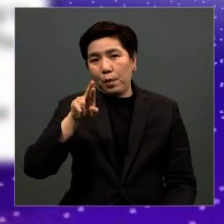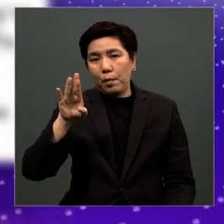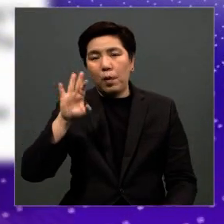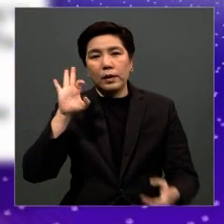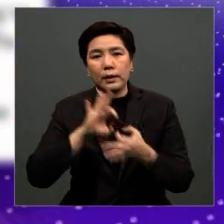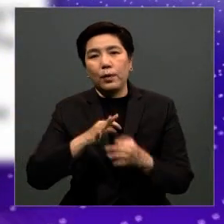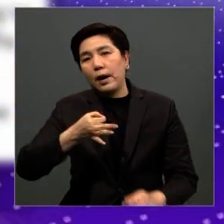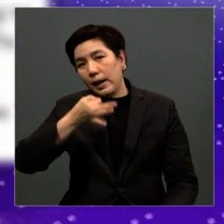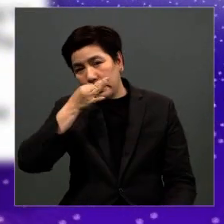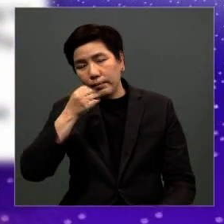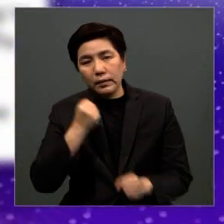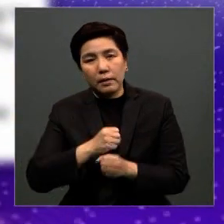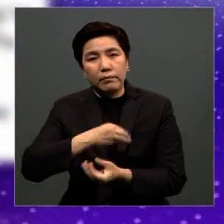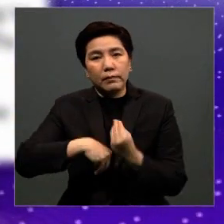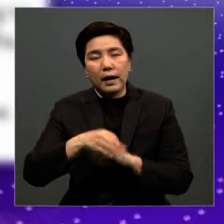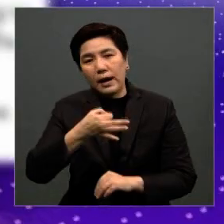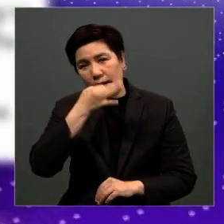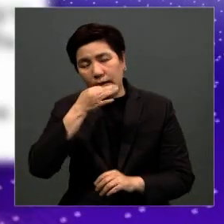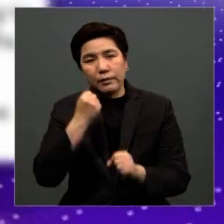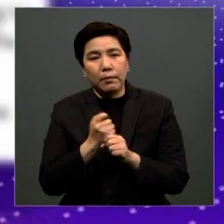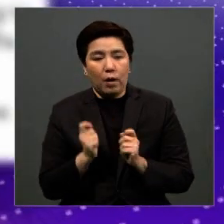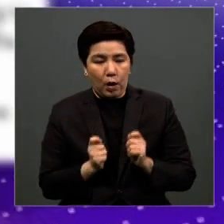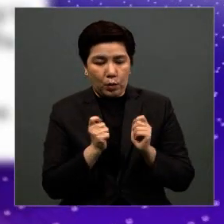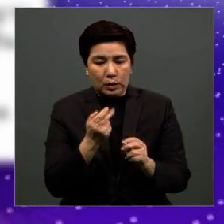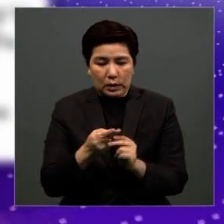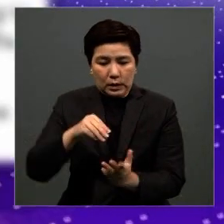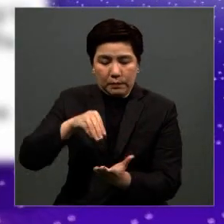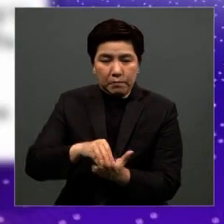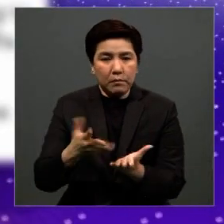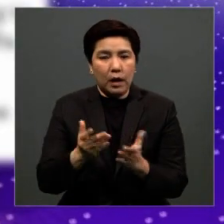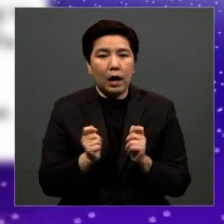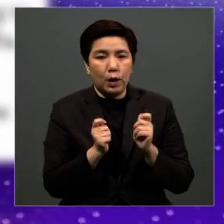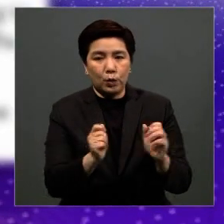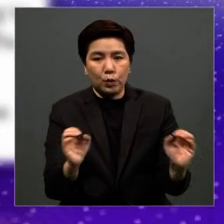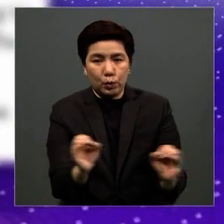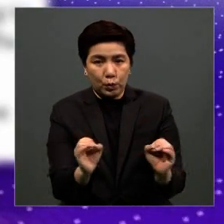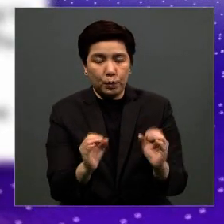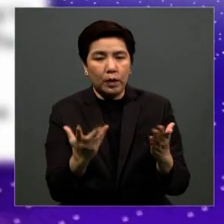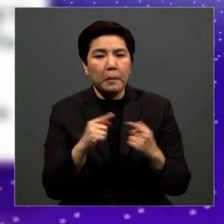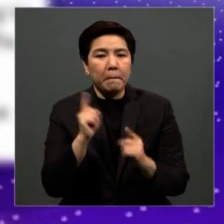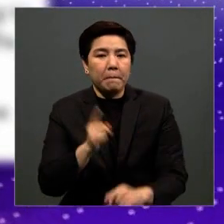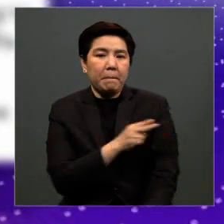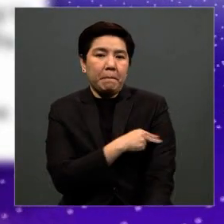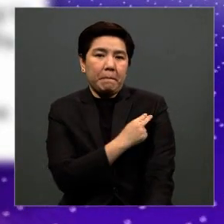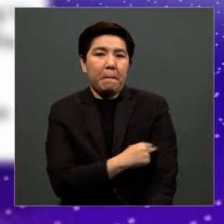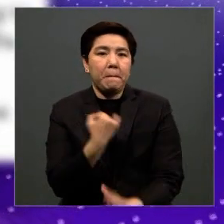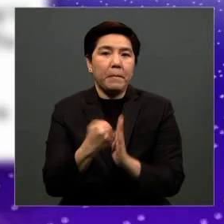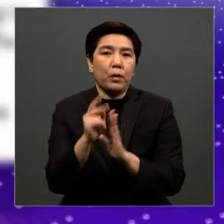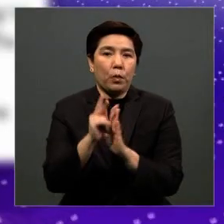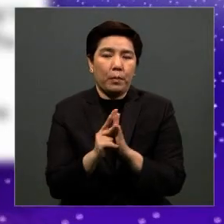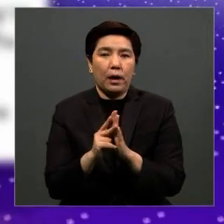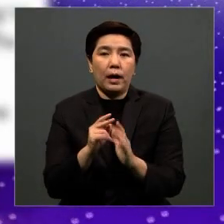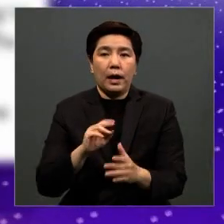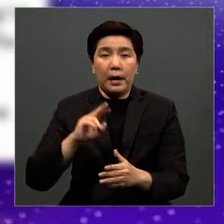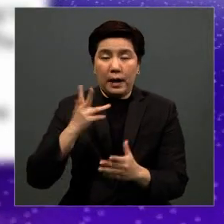เวชกรรมฐานประกอบวิชาชีพเวชกรรมโดยไม่ขึ้นทะเบียนและได้รับอนุญาตหรือวงเล็บเป็นหมอเถือนนะต้องระวาง